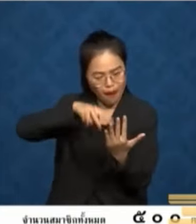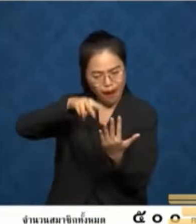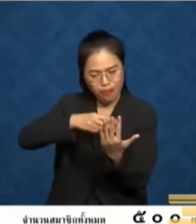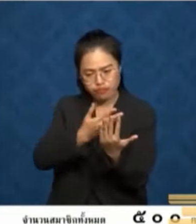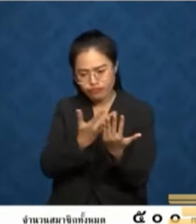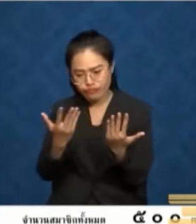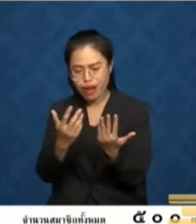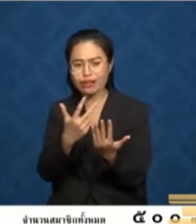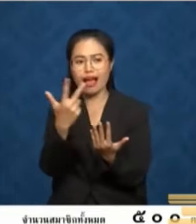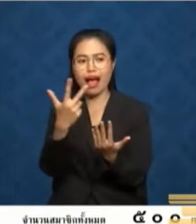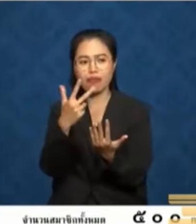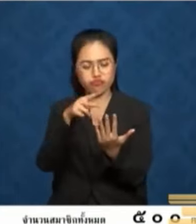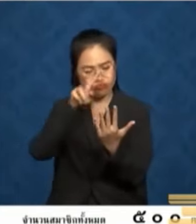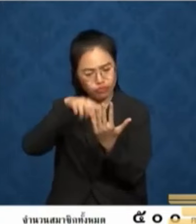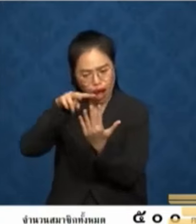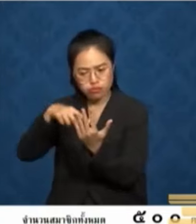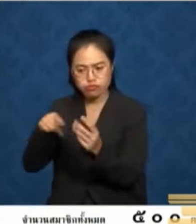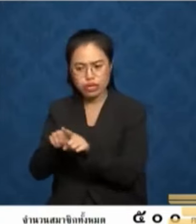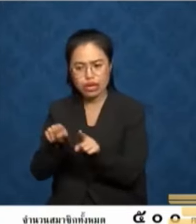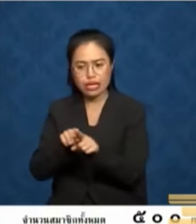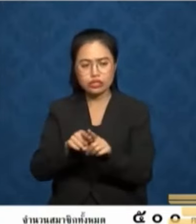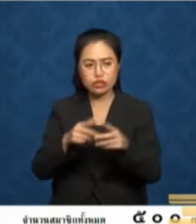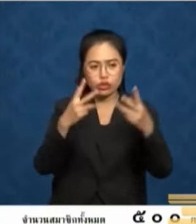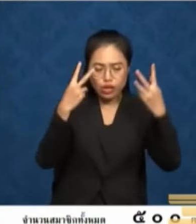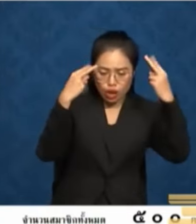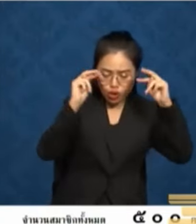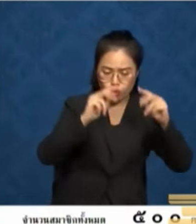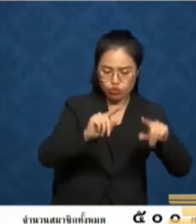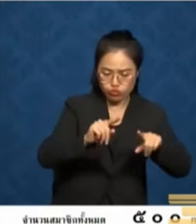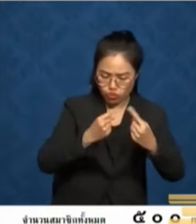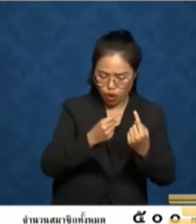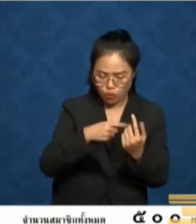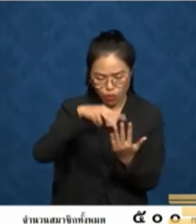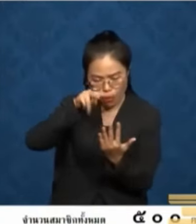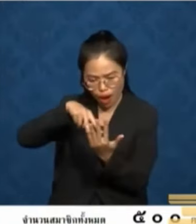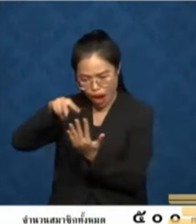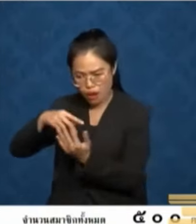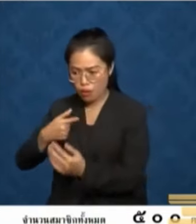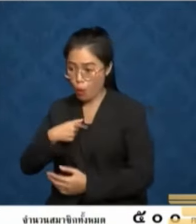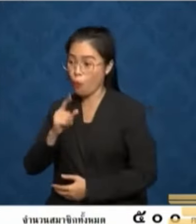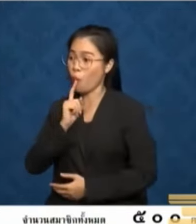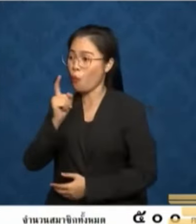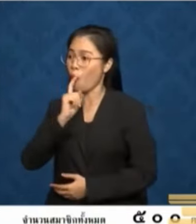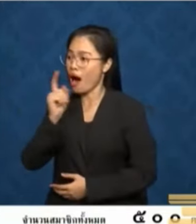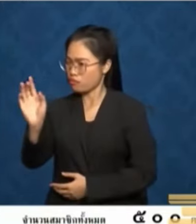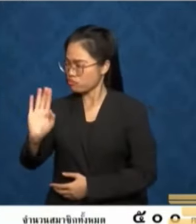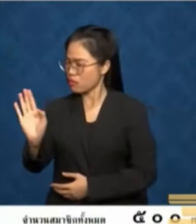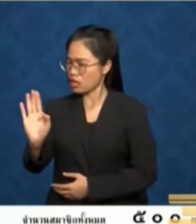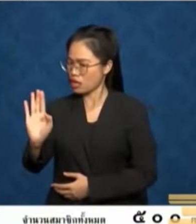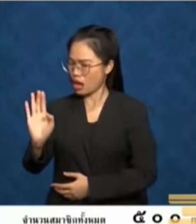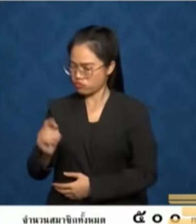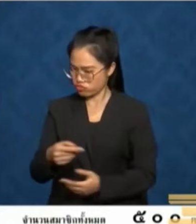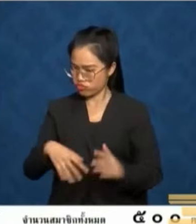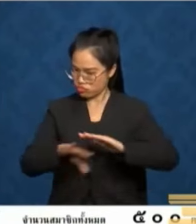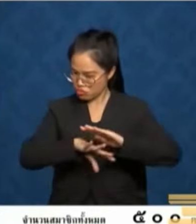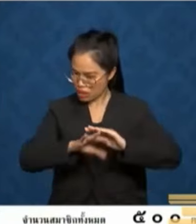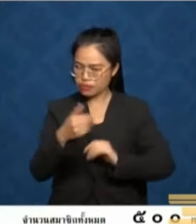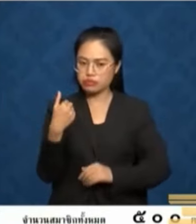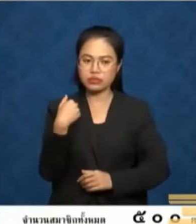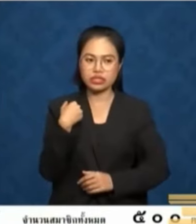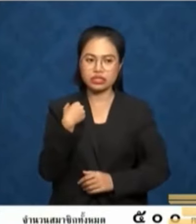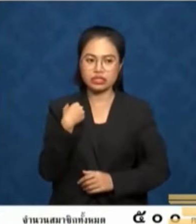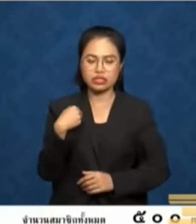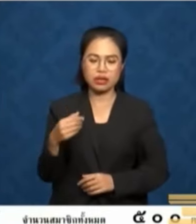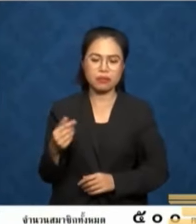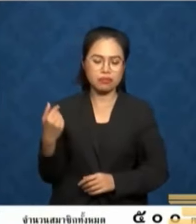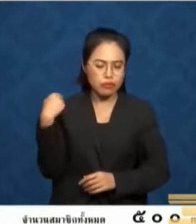ประมาณทั้ง 3ฉบับก็อยู่ในมือผมอ่ะผมไม่ได้ขึ้นมากล่าวตำหนิท่านประธานแบบลอยๆนะครับแล้วหลายคนบอก